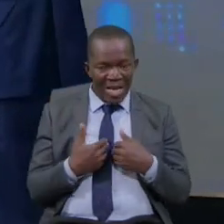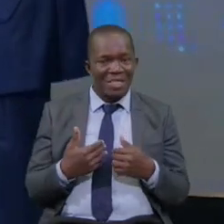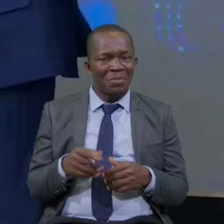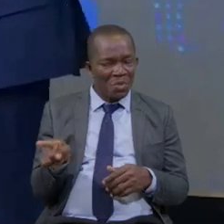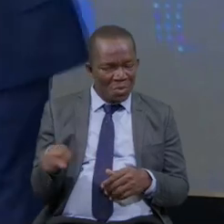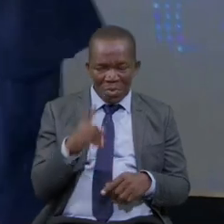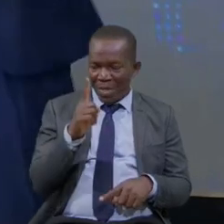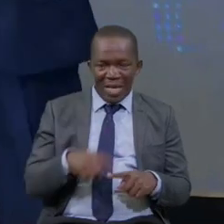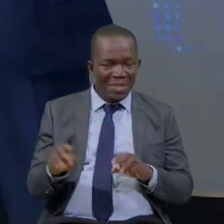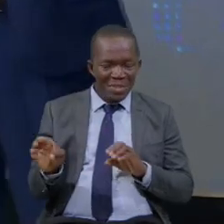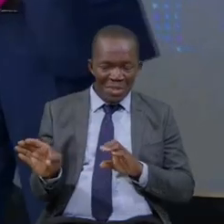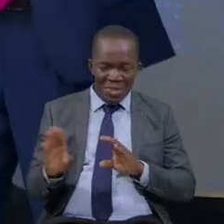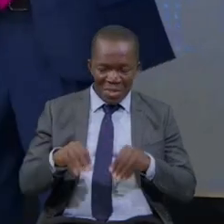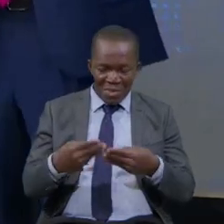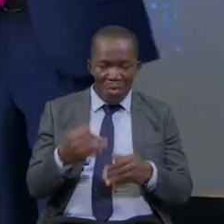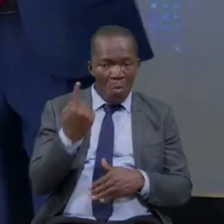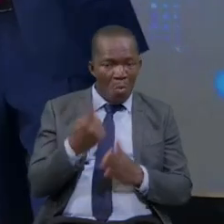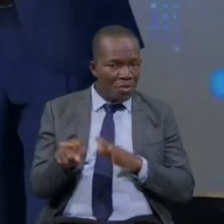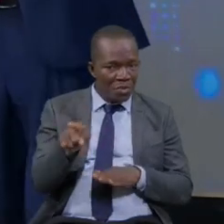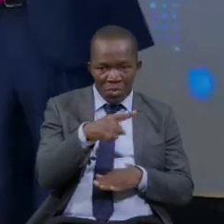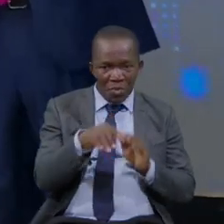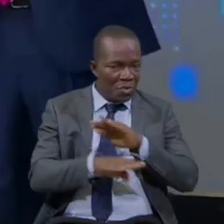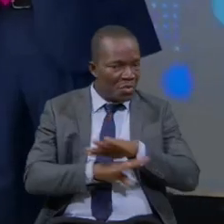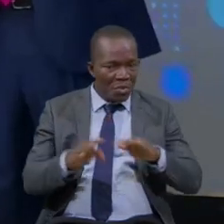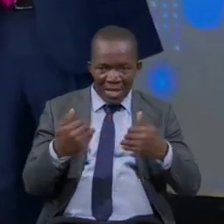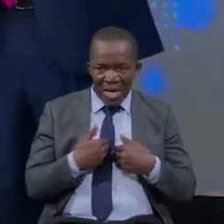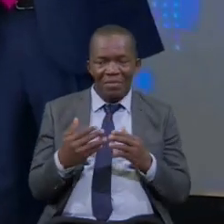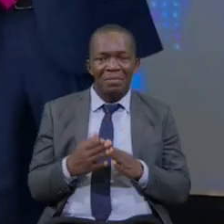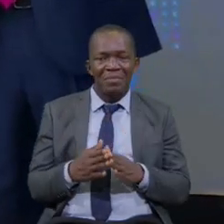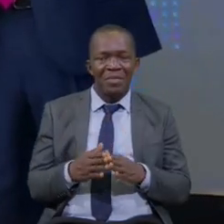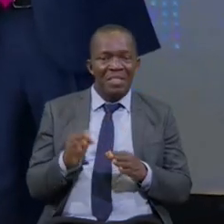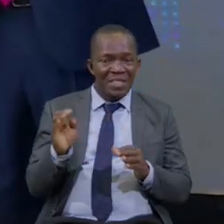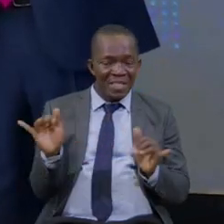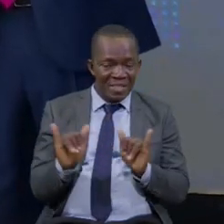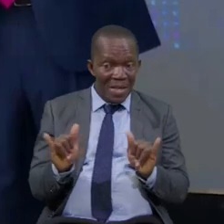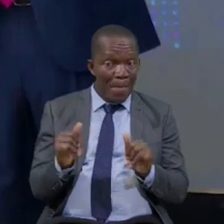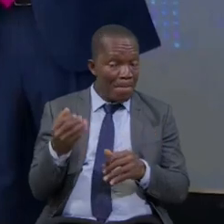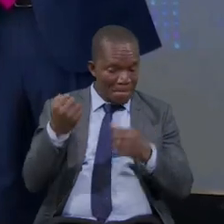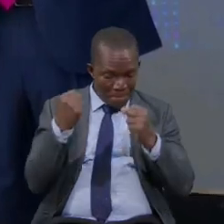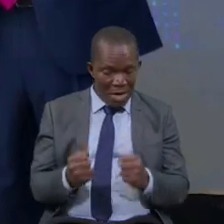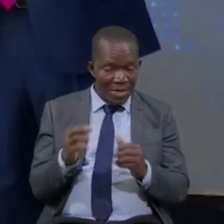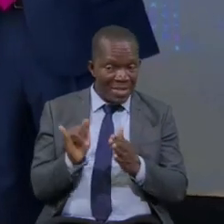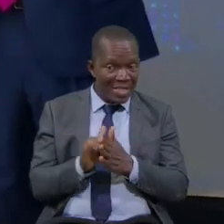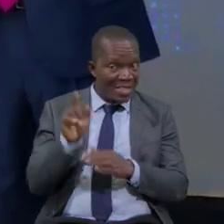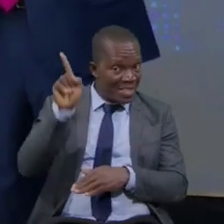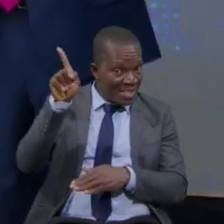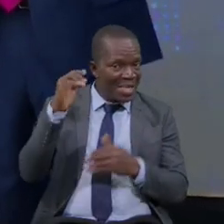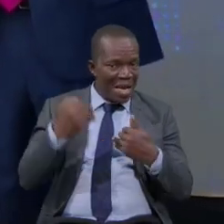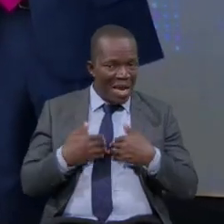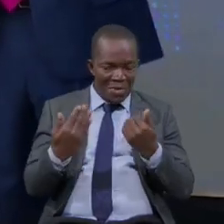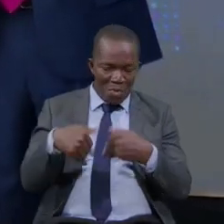que tu as. La puissance qu'il avait sur le péché, sur la maladie, sur